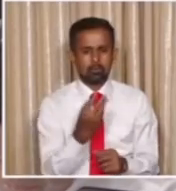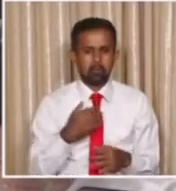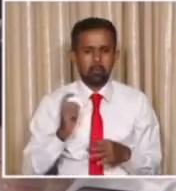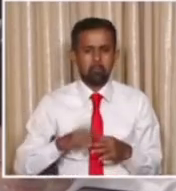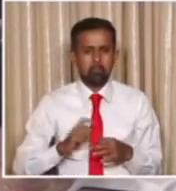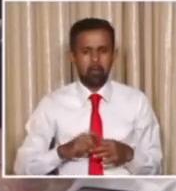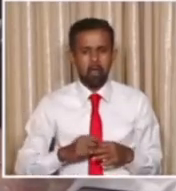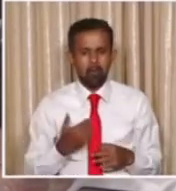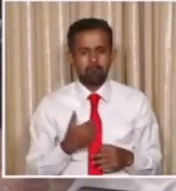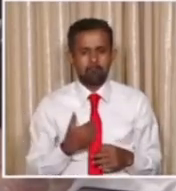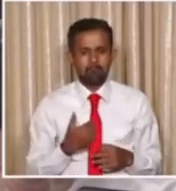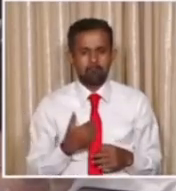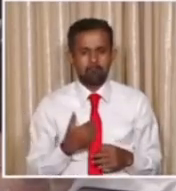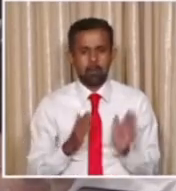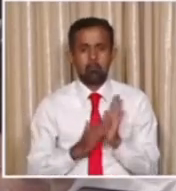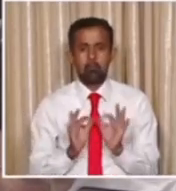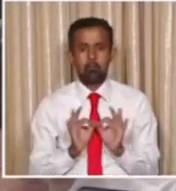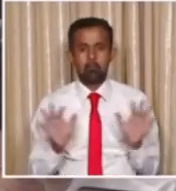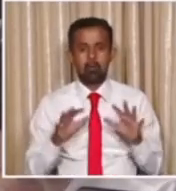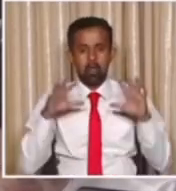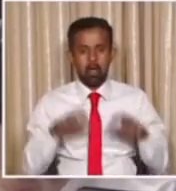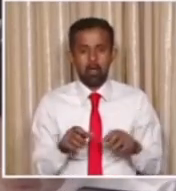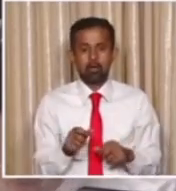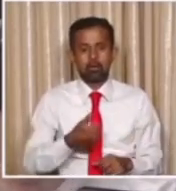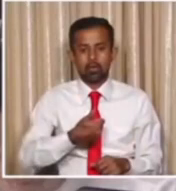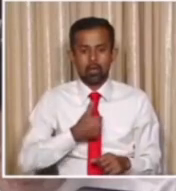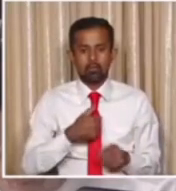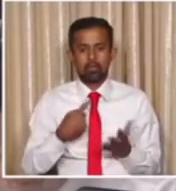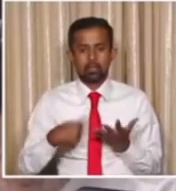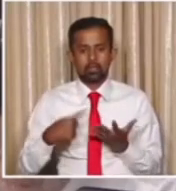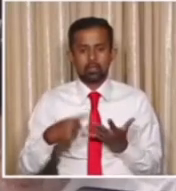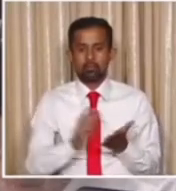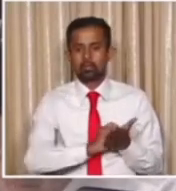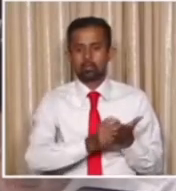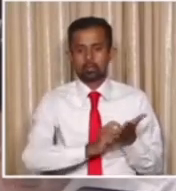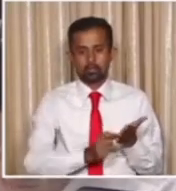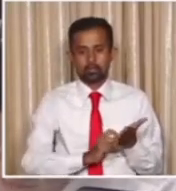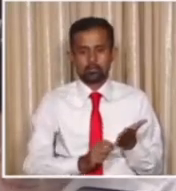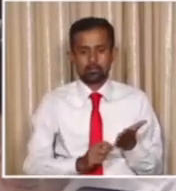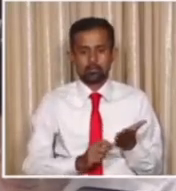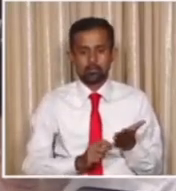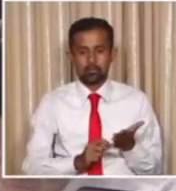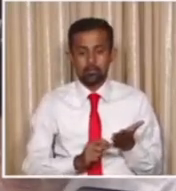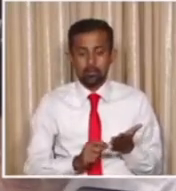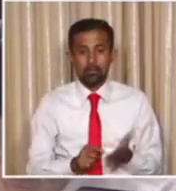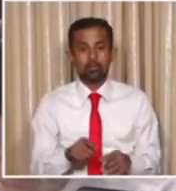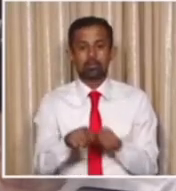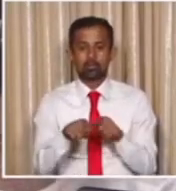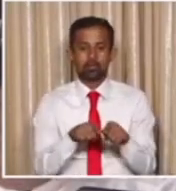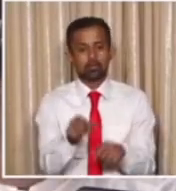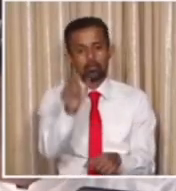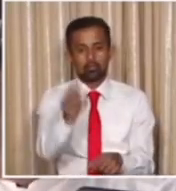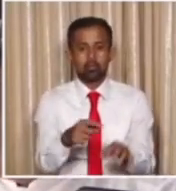තියෙනවා. මාධ්‍ය හිමිකරුවට වමනාදේ තමයි බොහෝ වෙලාවට ලියවෙන්නේ. ඉතින් ඒ වෙනුවෙන් ඒ අනුව